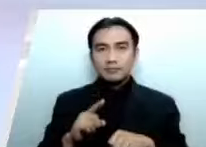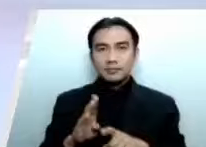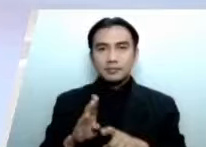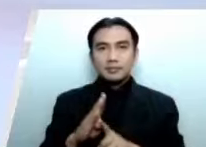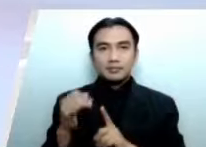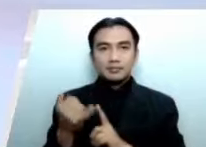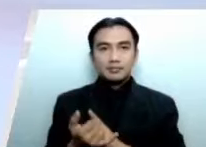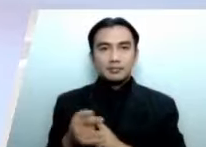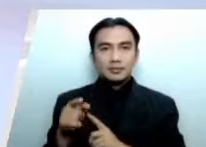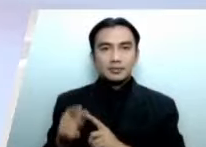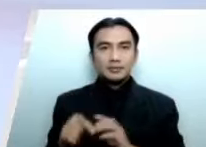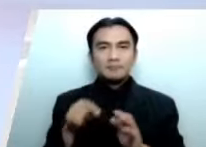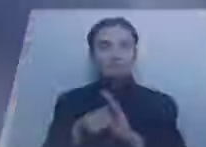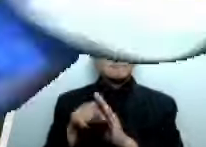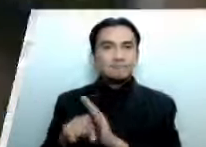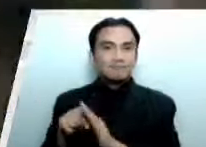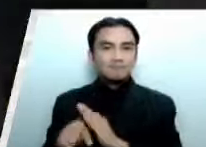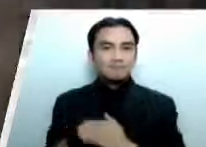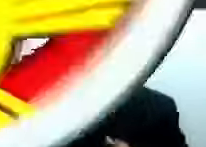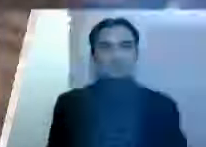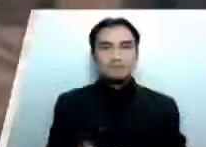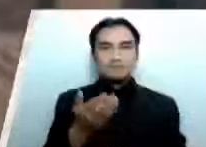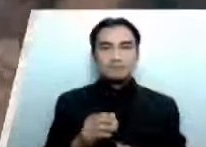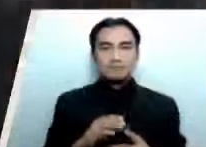May report si Katatibayan.